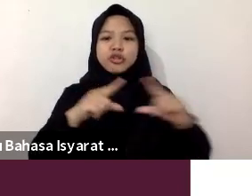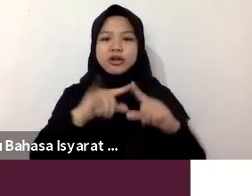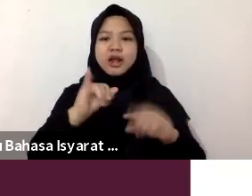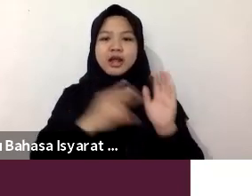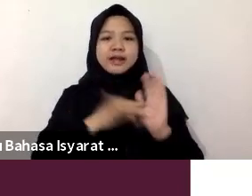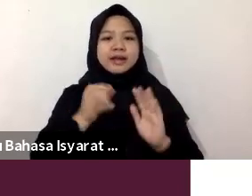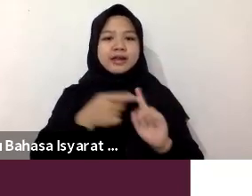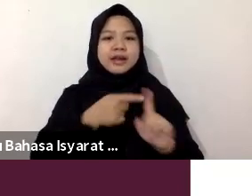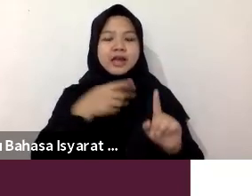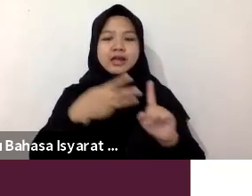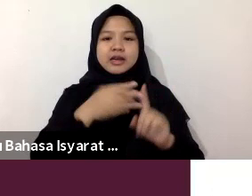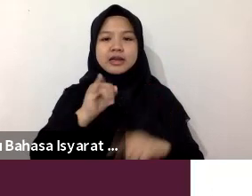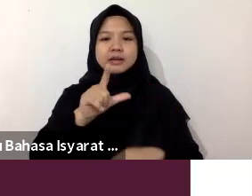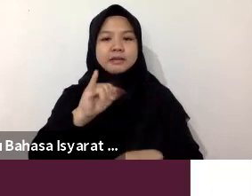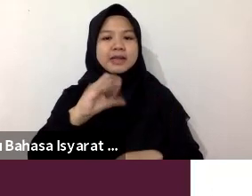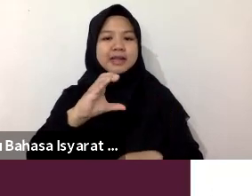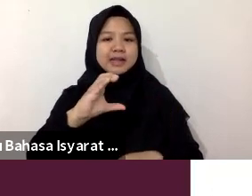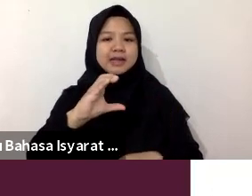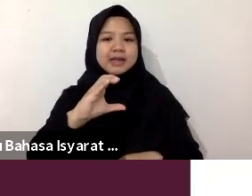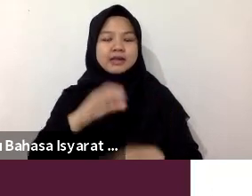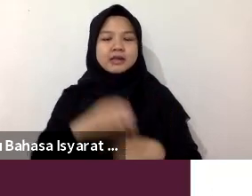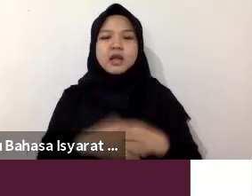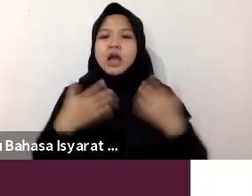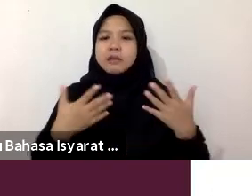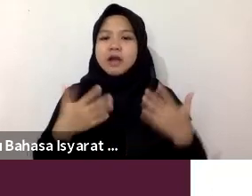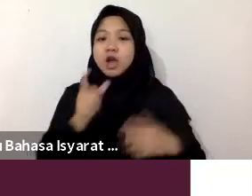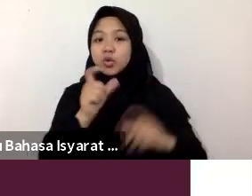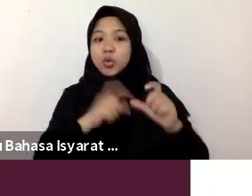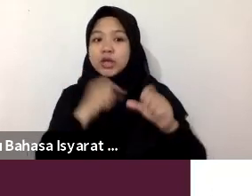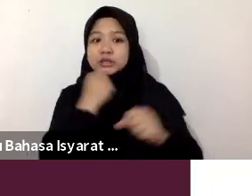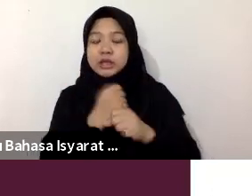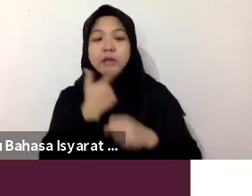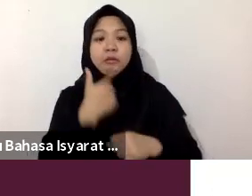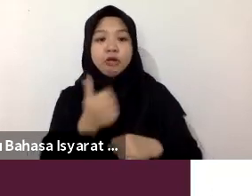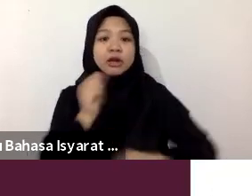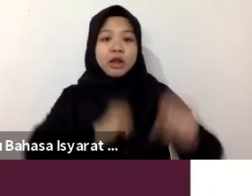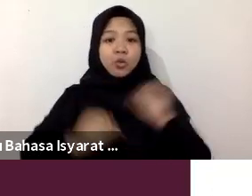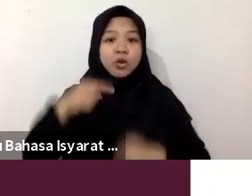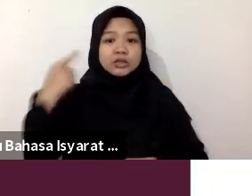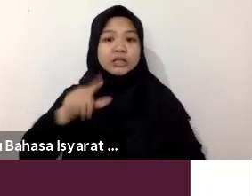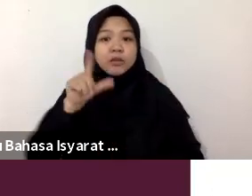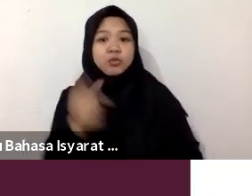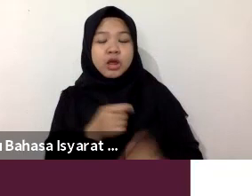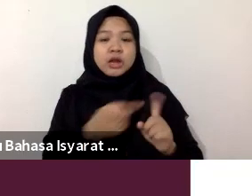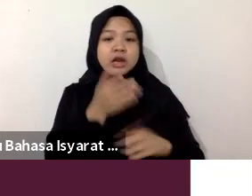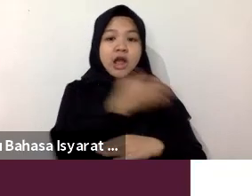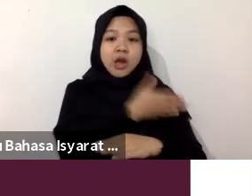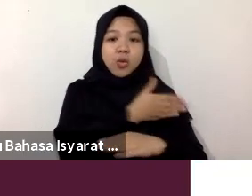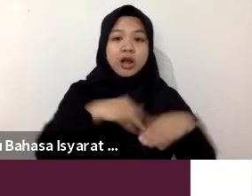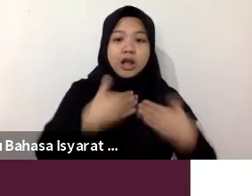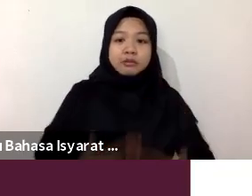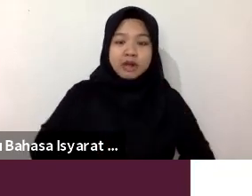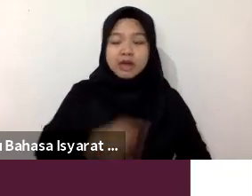dari Bilik. Apakah USG boleh dilakukan setiap bulan dari awal kehamilan